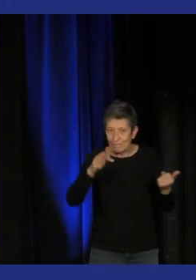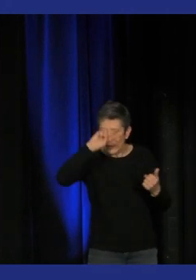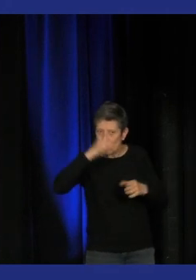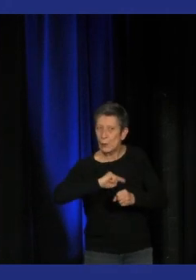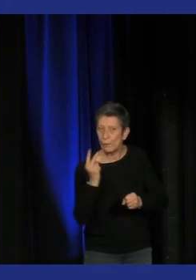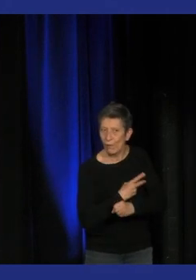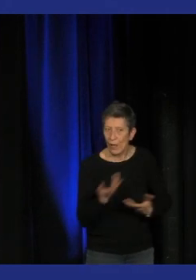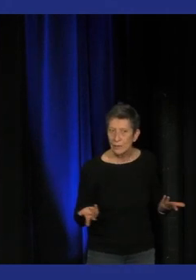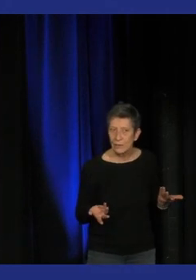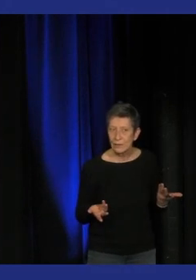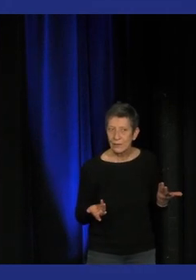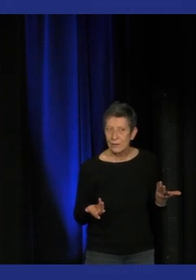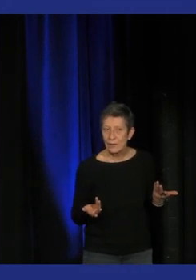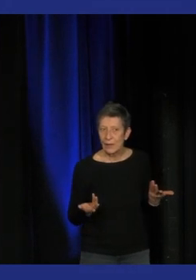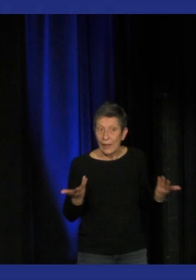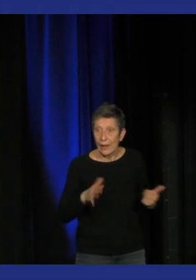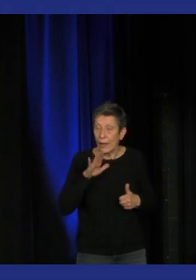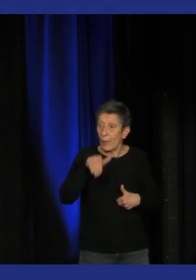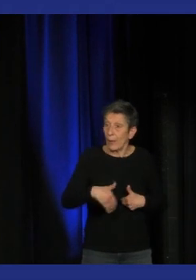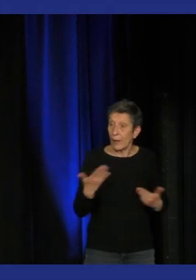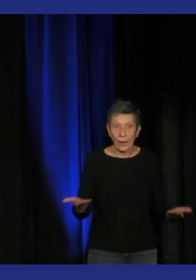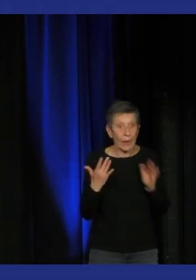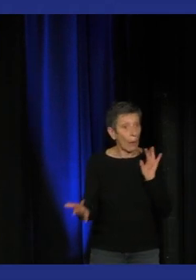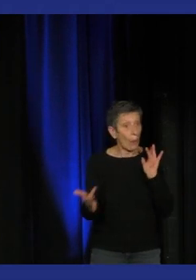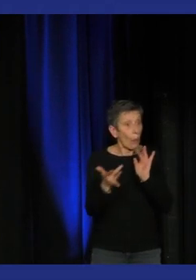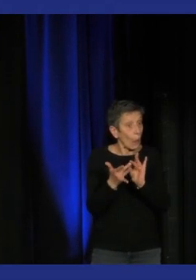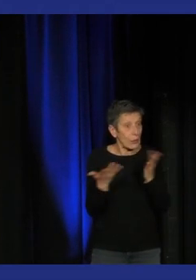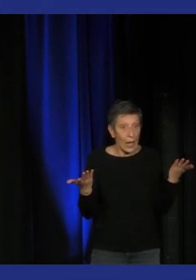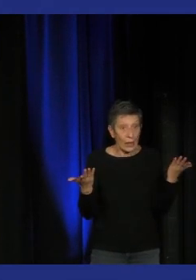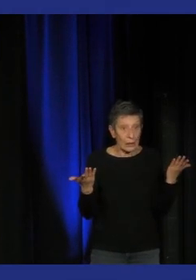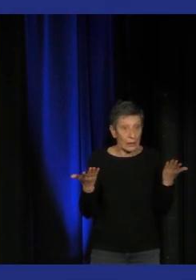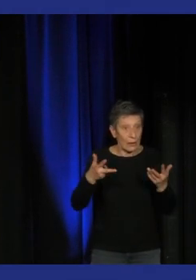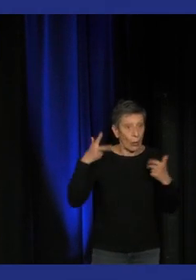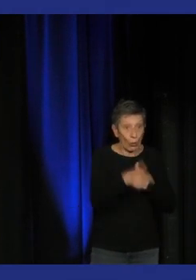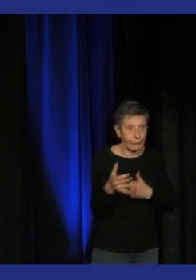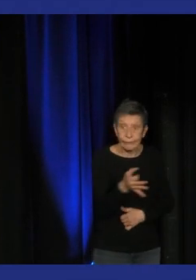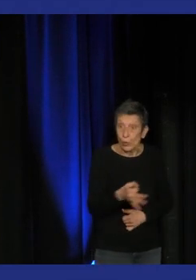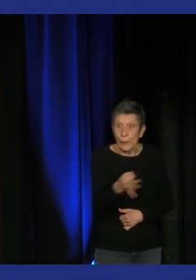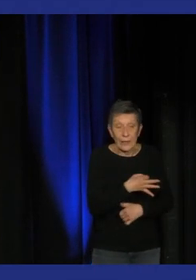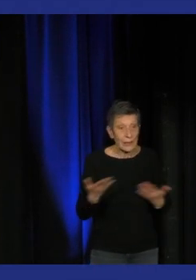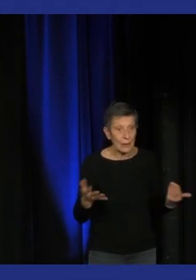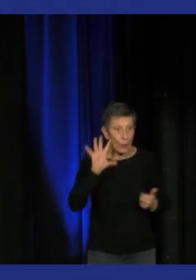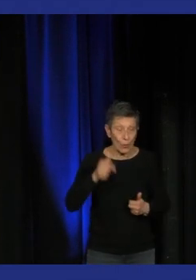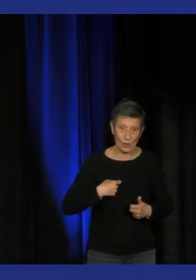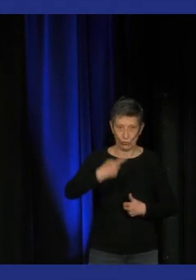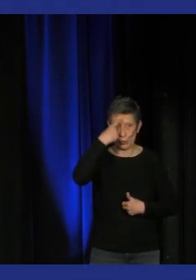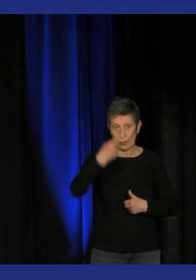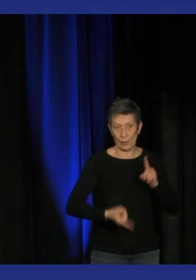qui amèneraient finalement à prendre l'habitude de ne pas avoir de contact. D'où mon insistance sur l'idée d'accessibilité